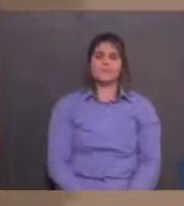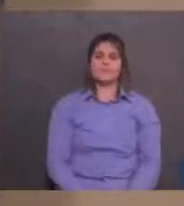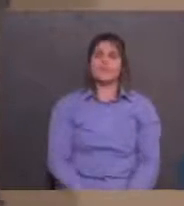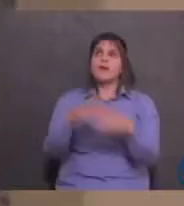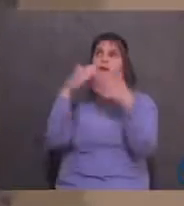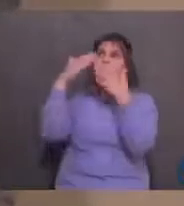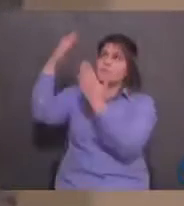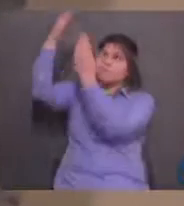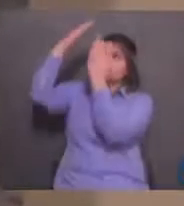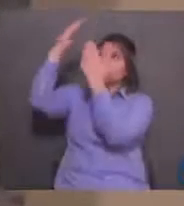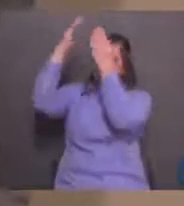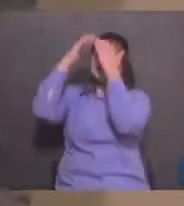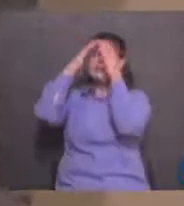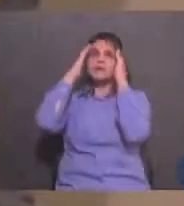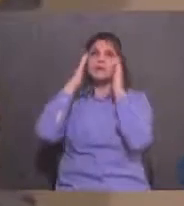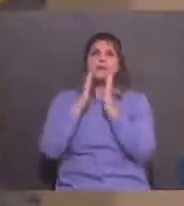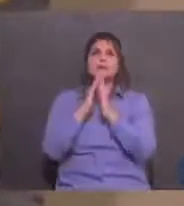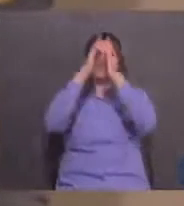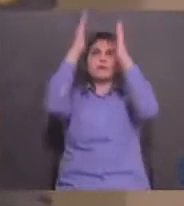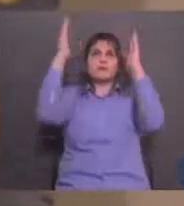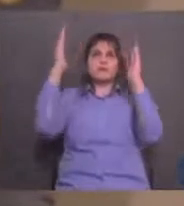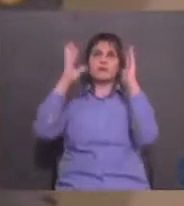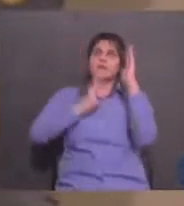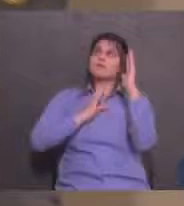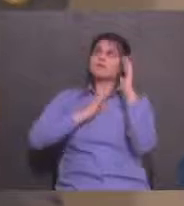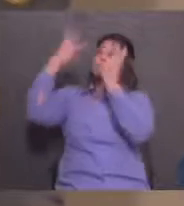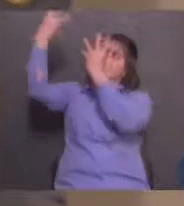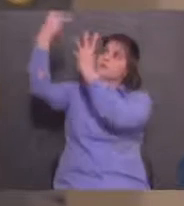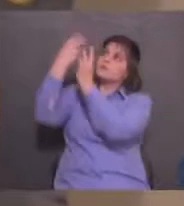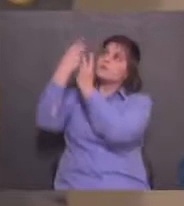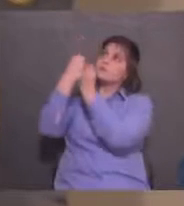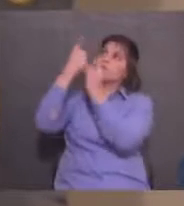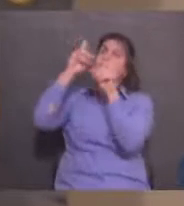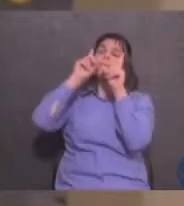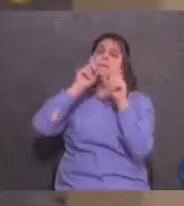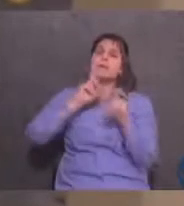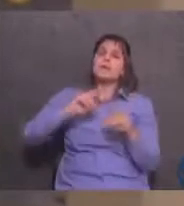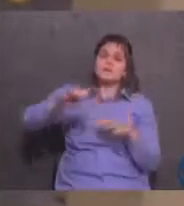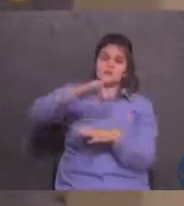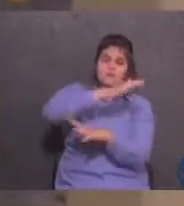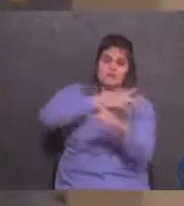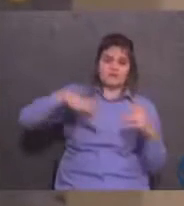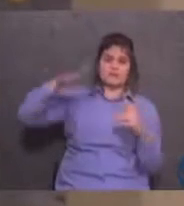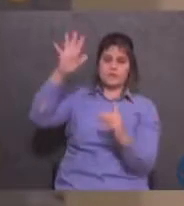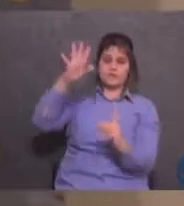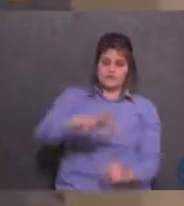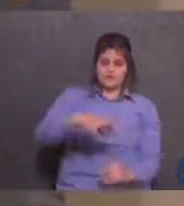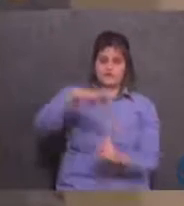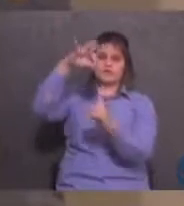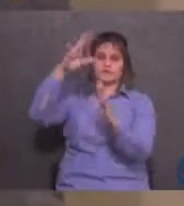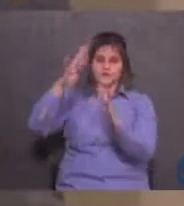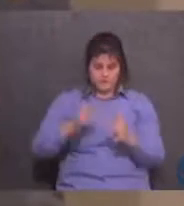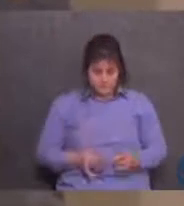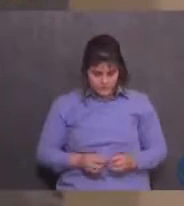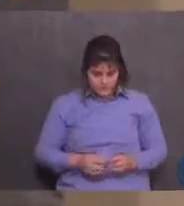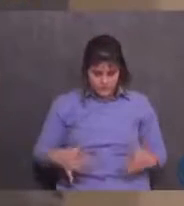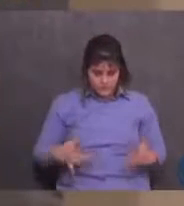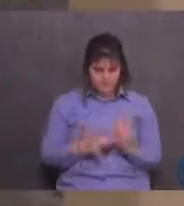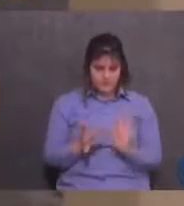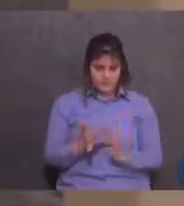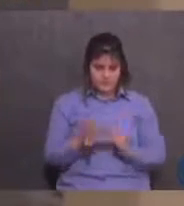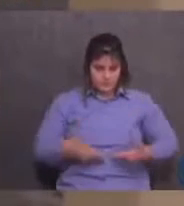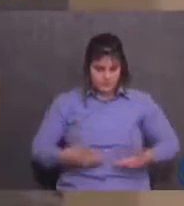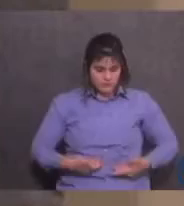Ave Maria, piena di grazia, il Signore è con te. Tu sei benedetta fra le donne e benedetto il frutto del